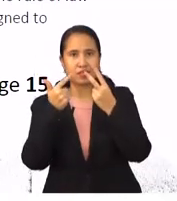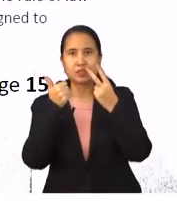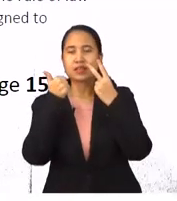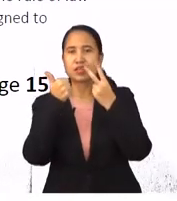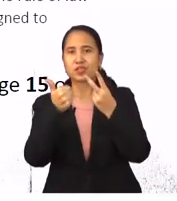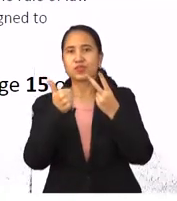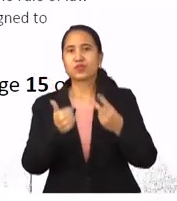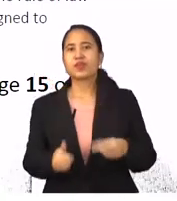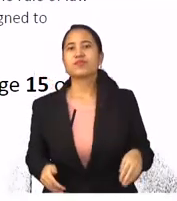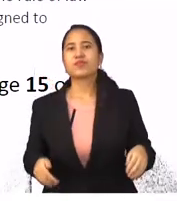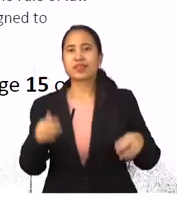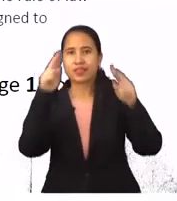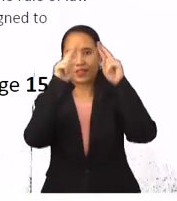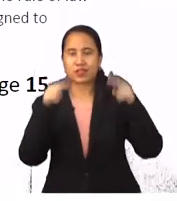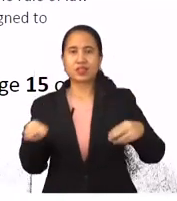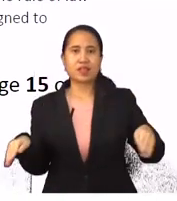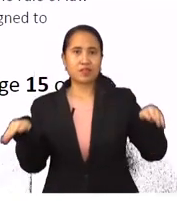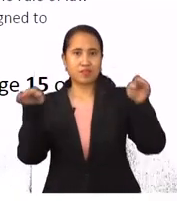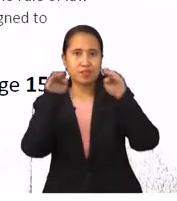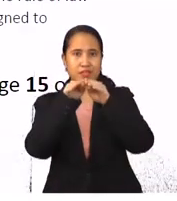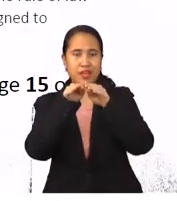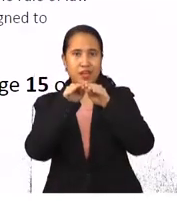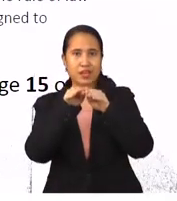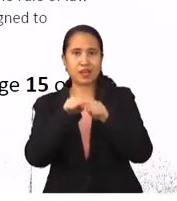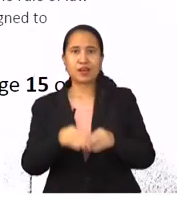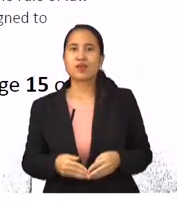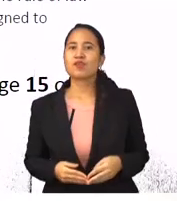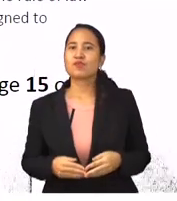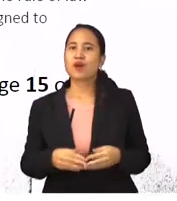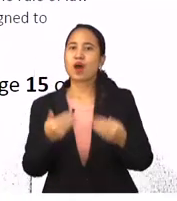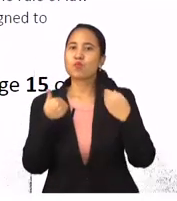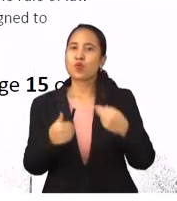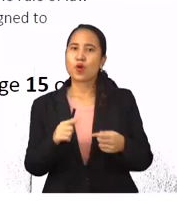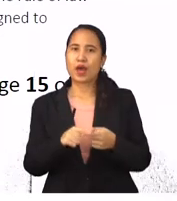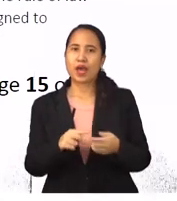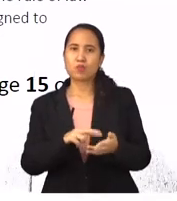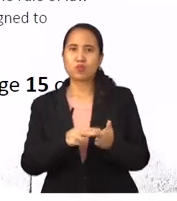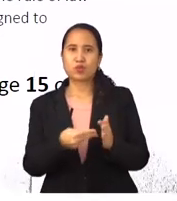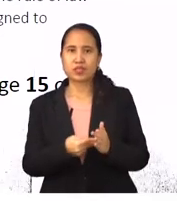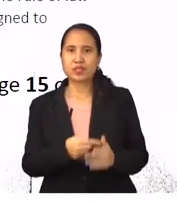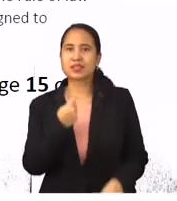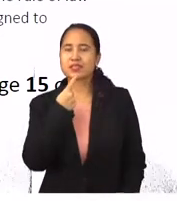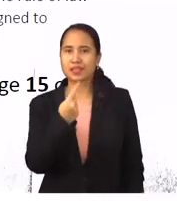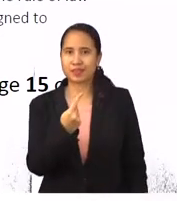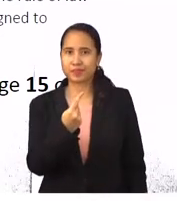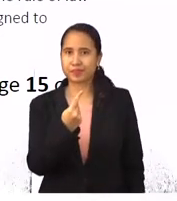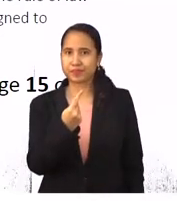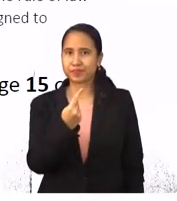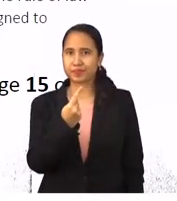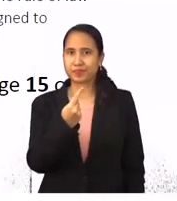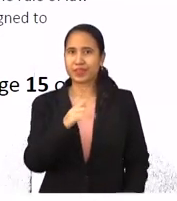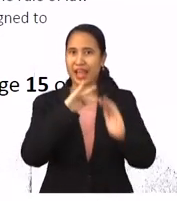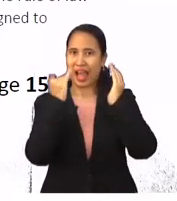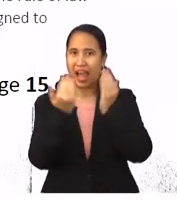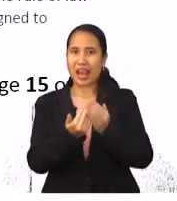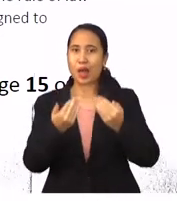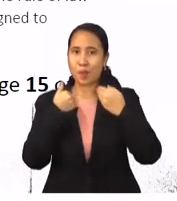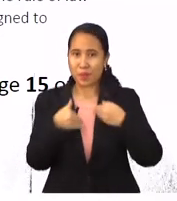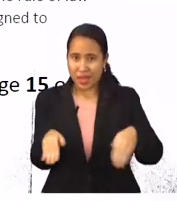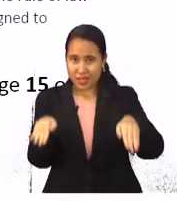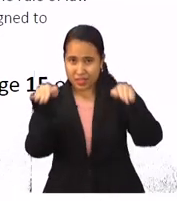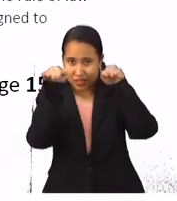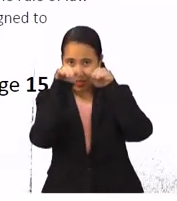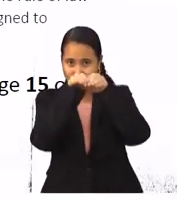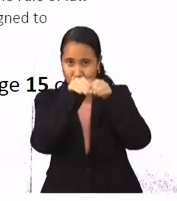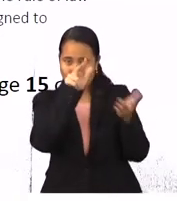verdrag inzake de burger- en politieke rechten, welke als volgt luidt. All persons are equal before the